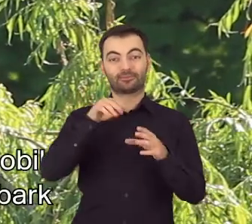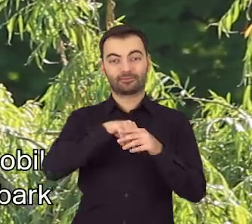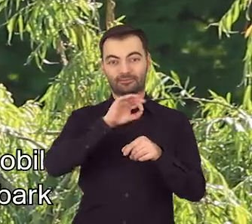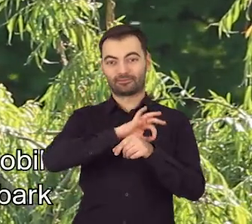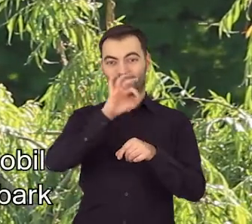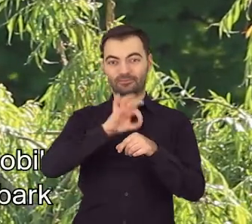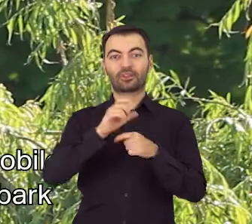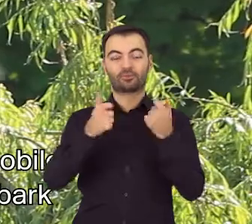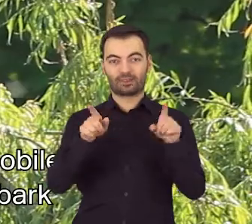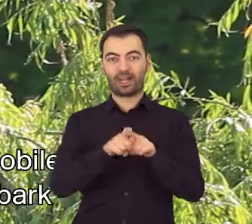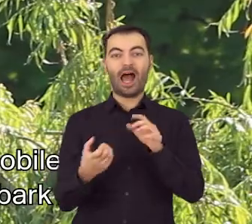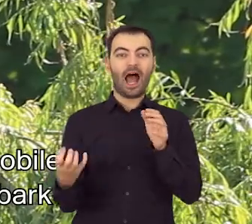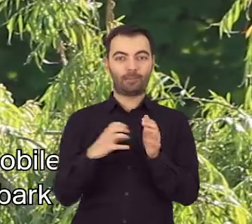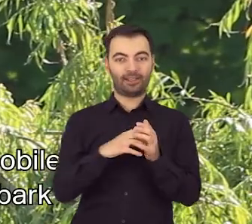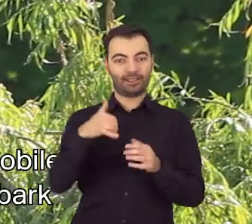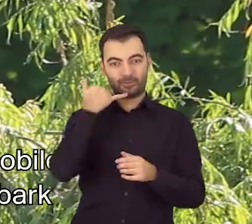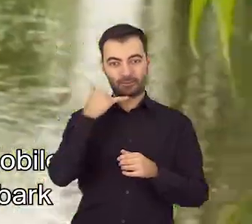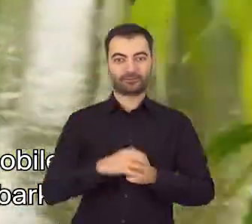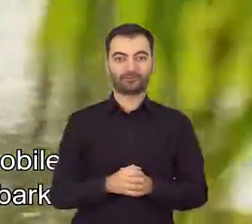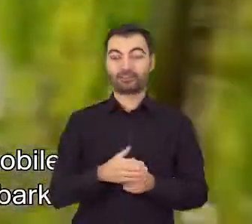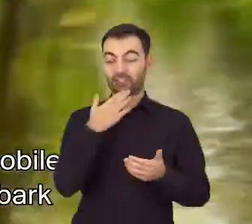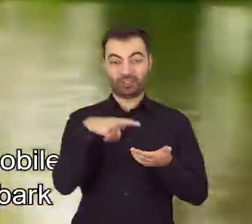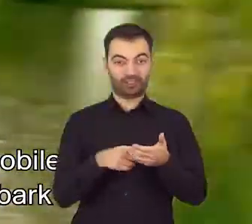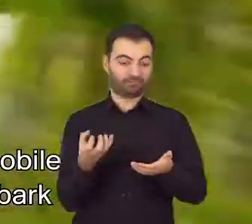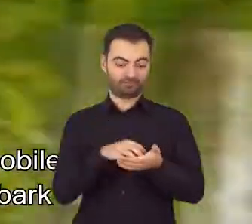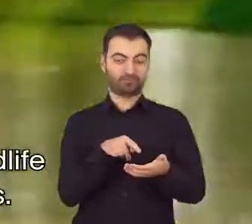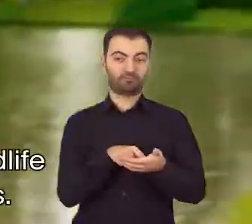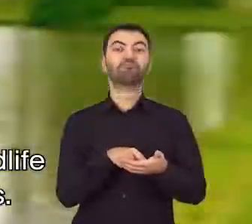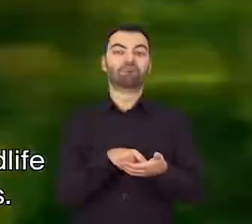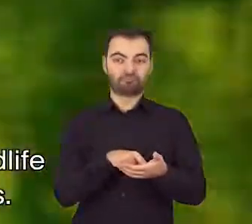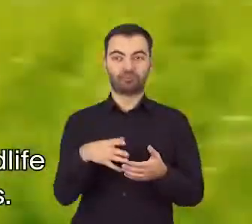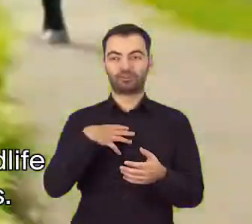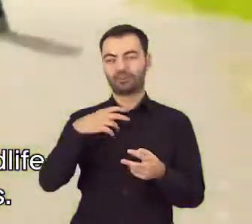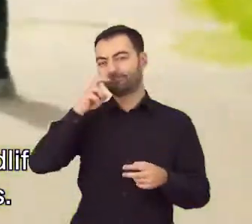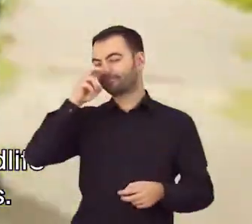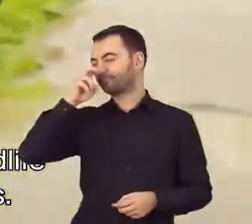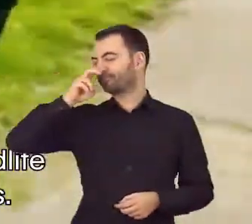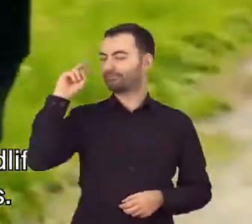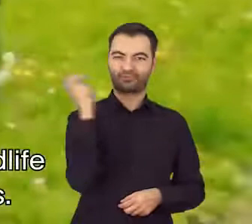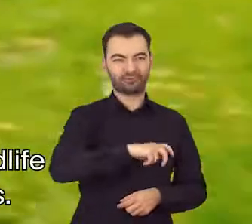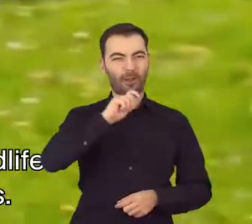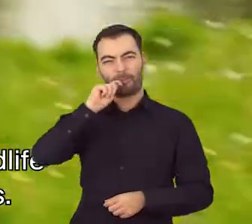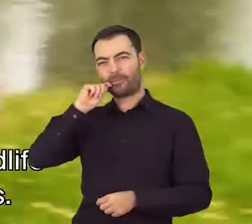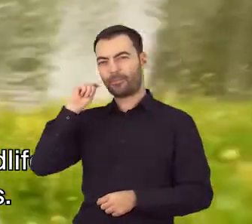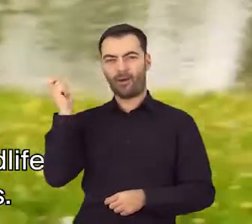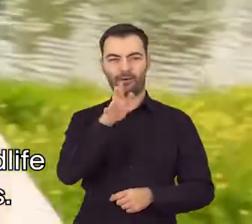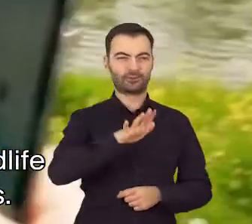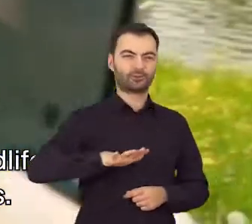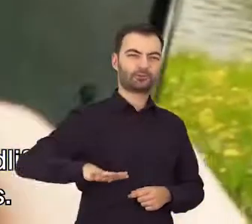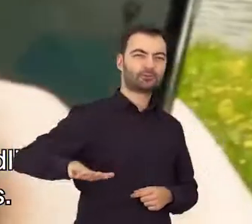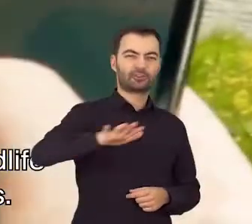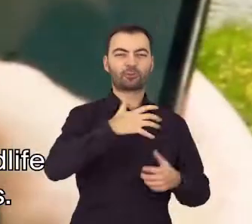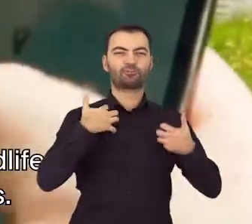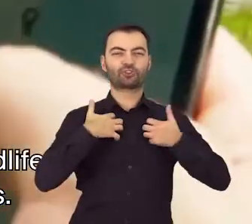projektu powstała również aplikacja mobilna, dzięki której zwiedzający mogą wyruszyć w fascynującą podróż do świata